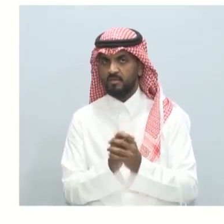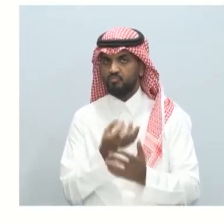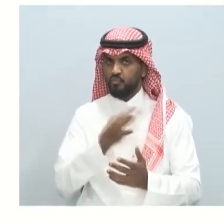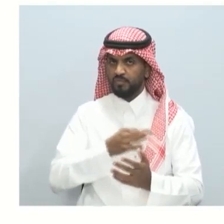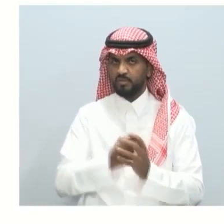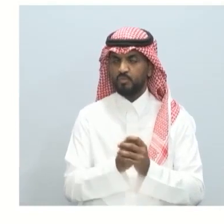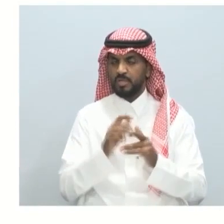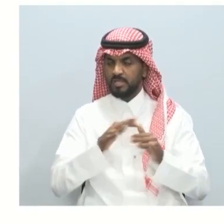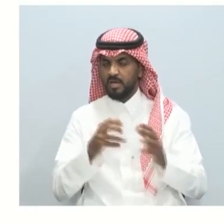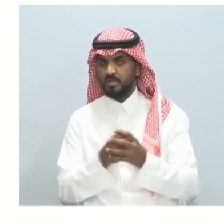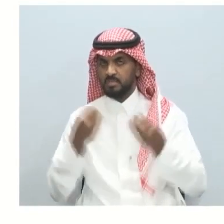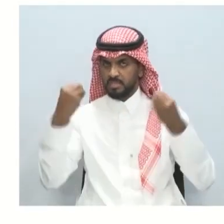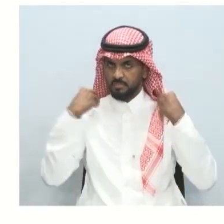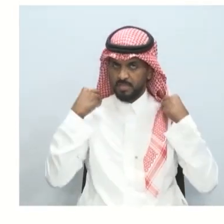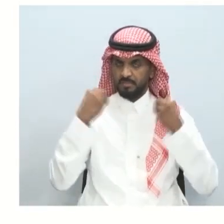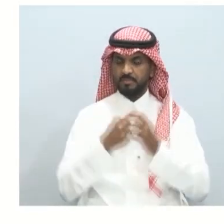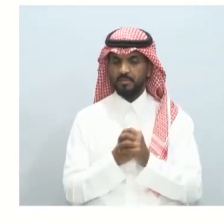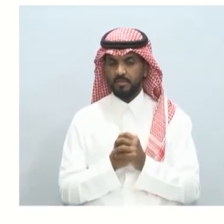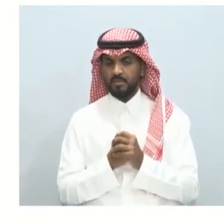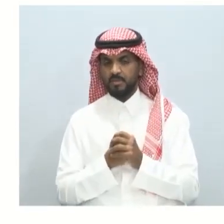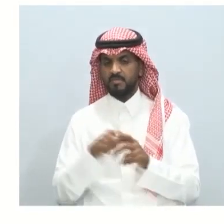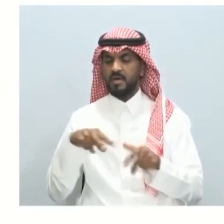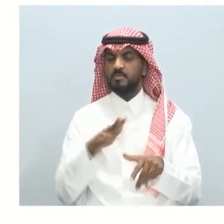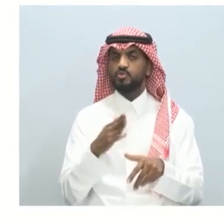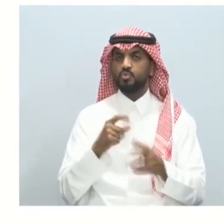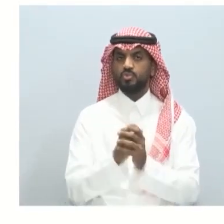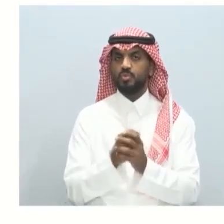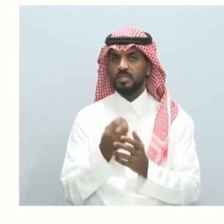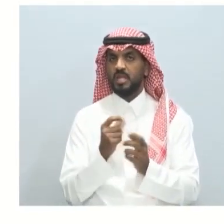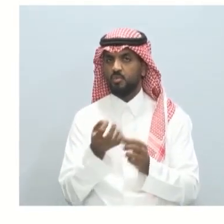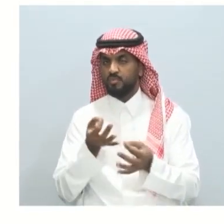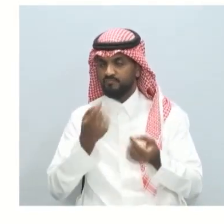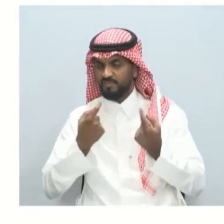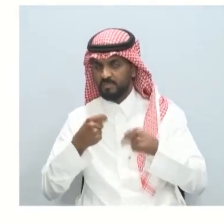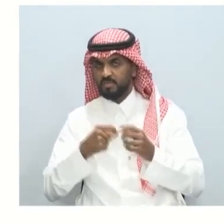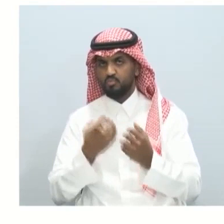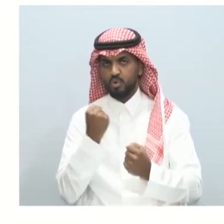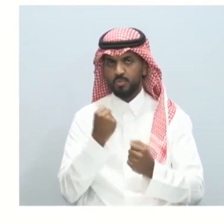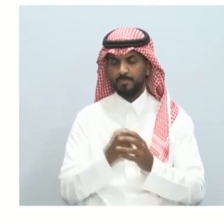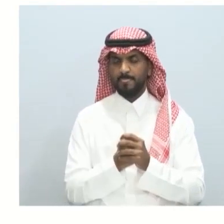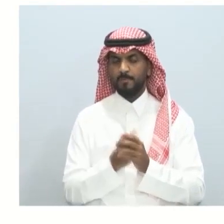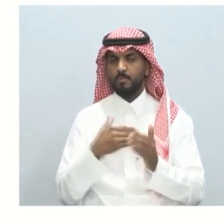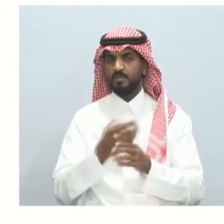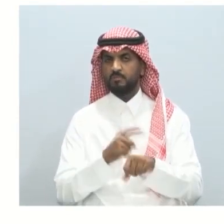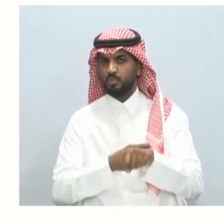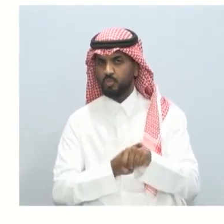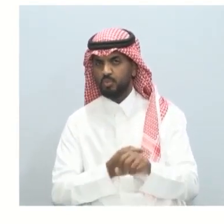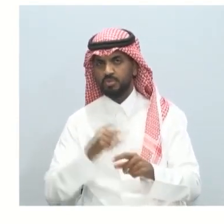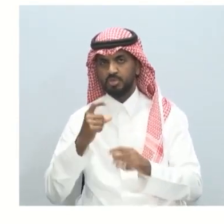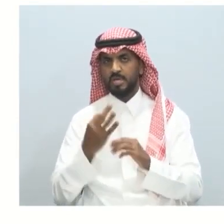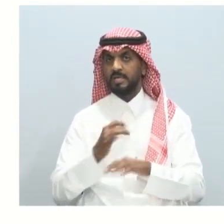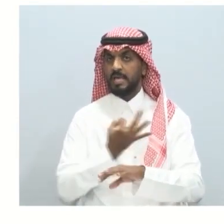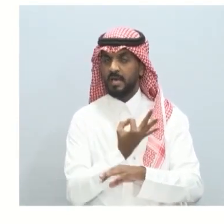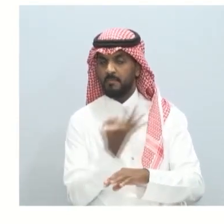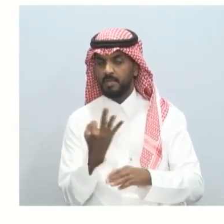والاكثار من التمرينات الرياضيه بينما راح سعود يتناول الفيتامينات والمقويات وبعد مرور شهر